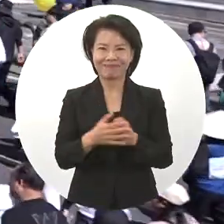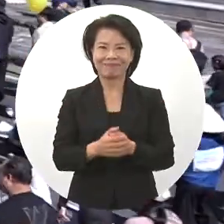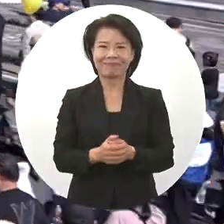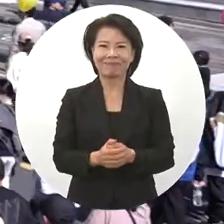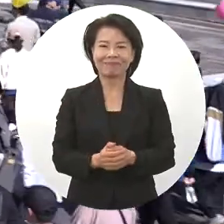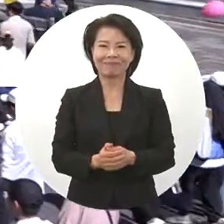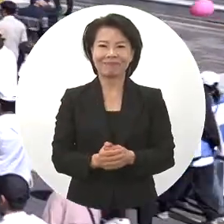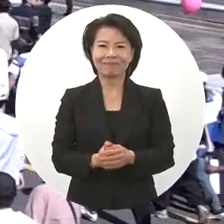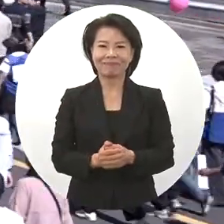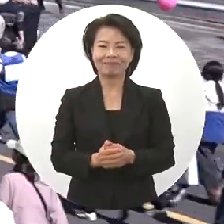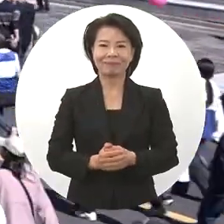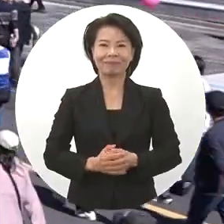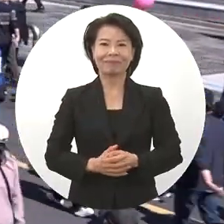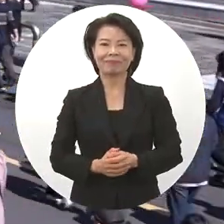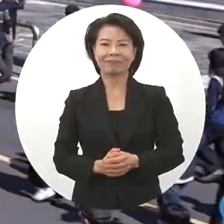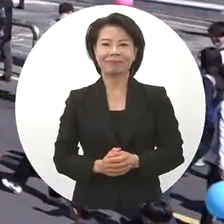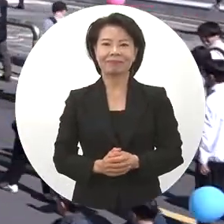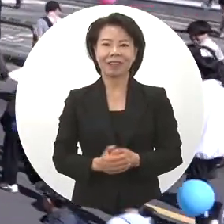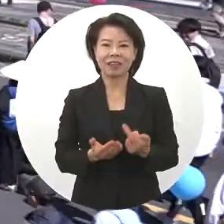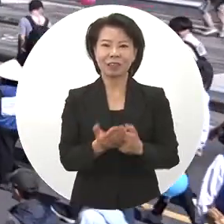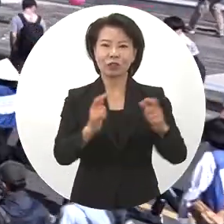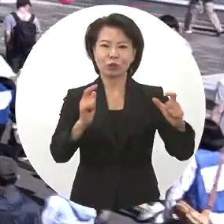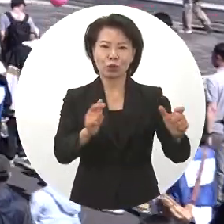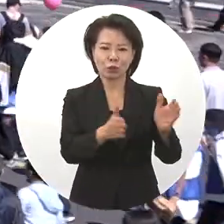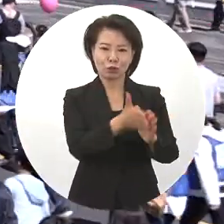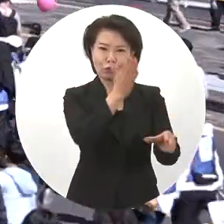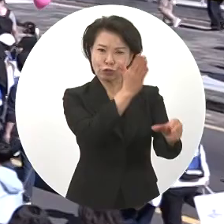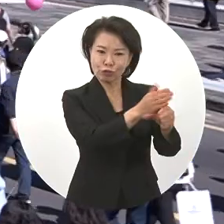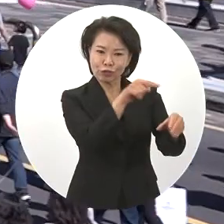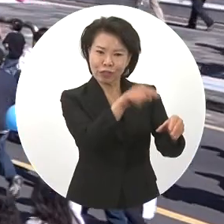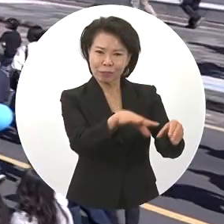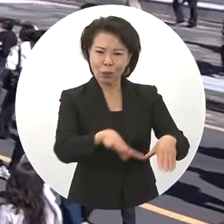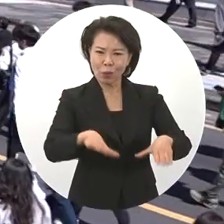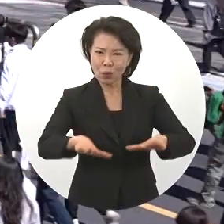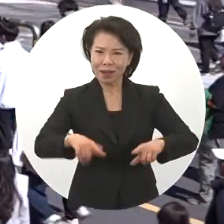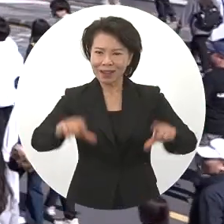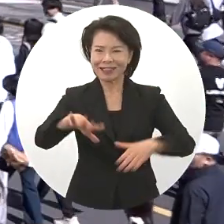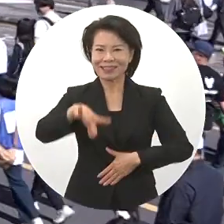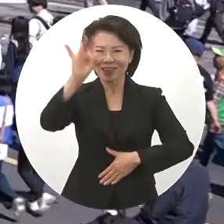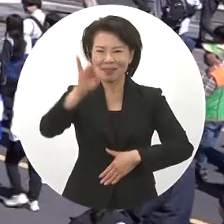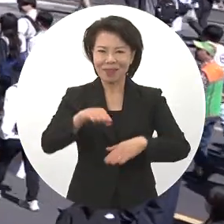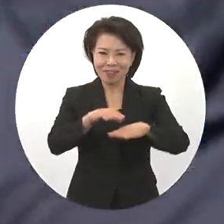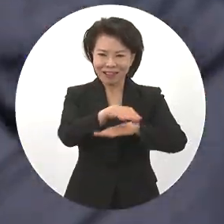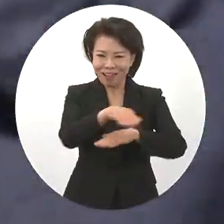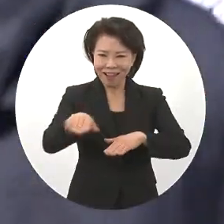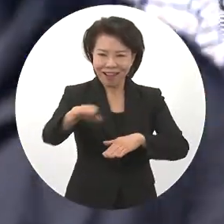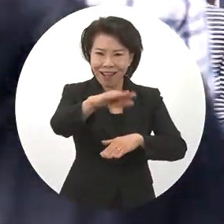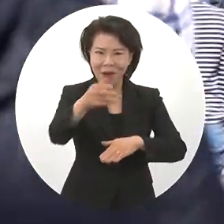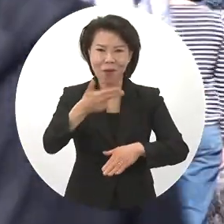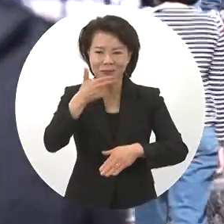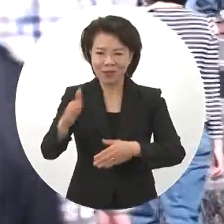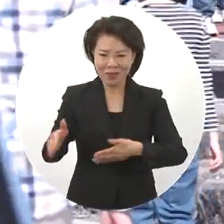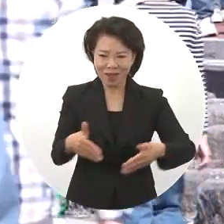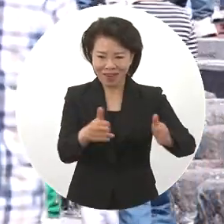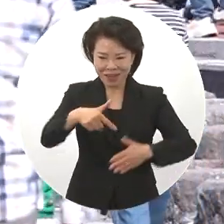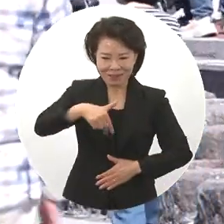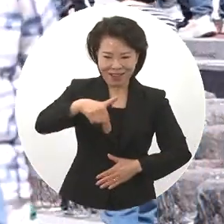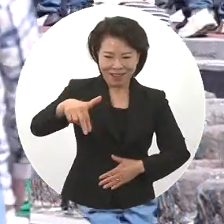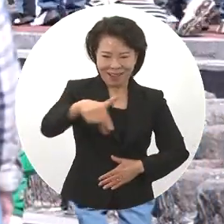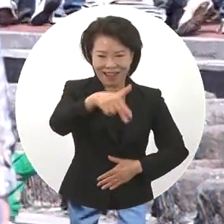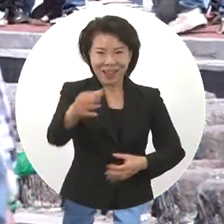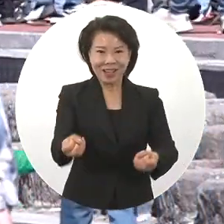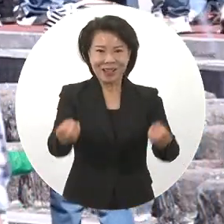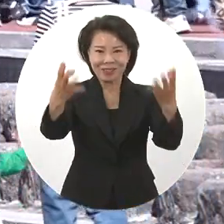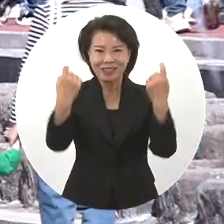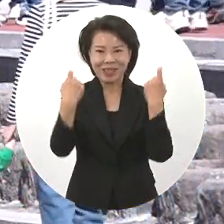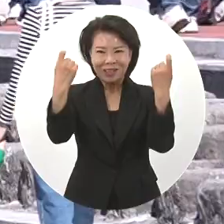시작합니다. 첫 소식입니다. 제주 원도심에서 올해 처음으로 차 없는 거리 걷기 축제가